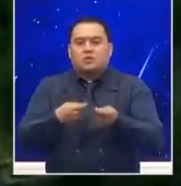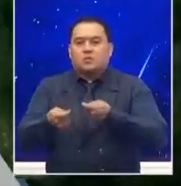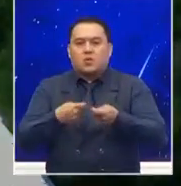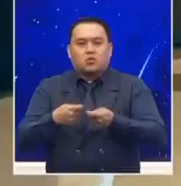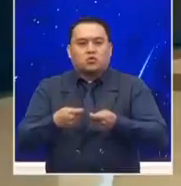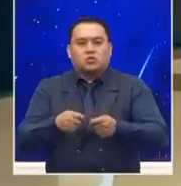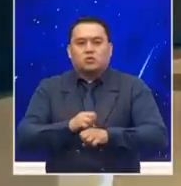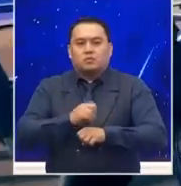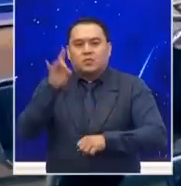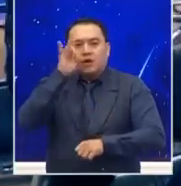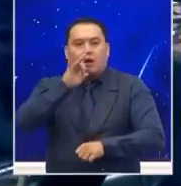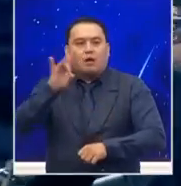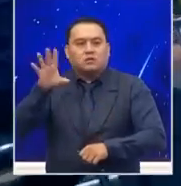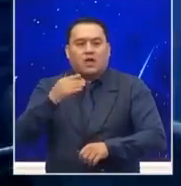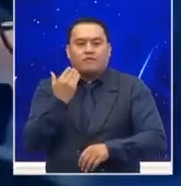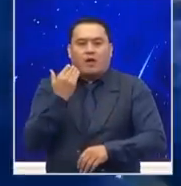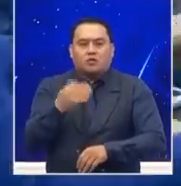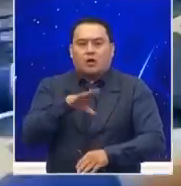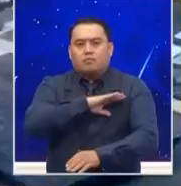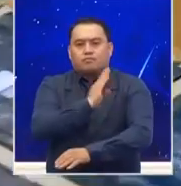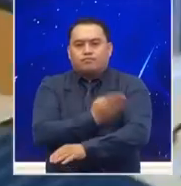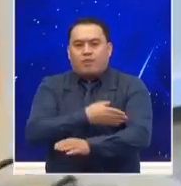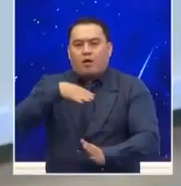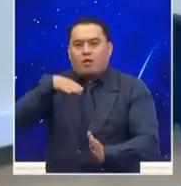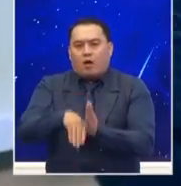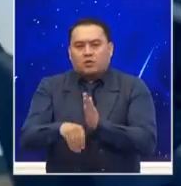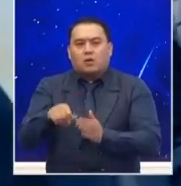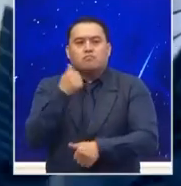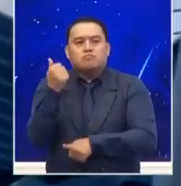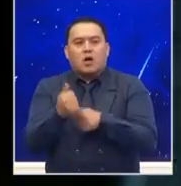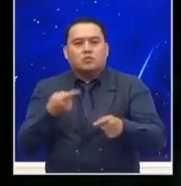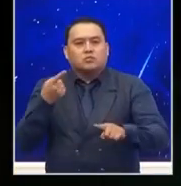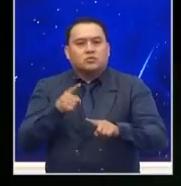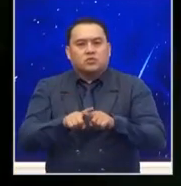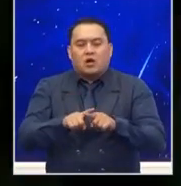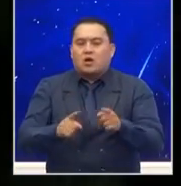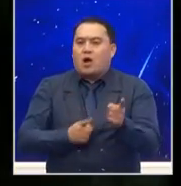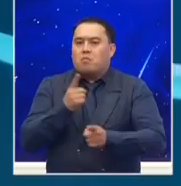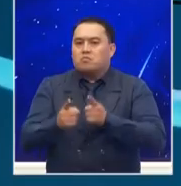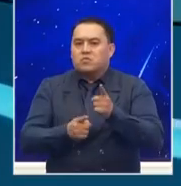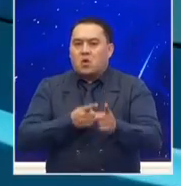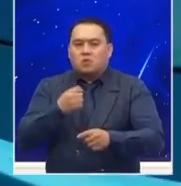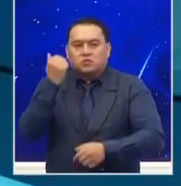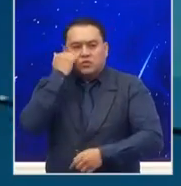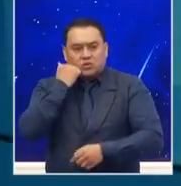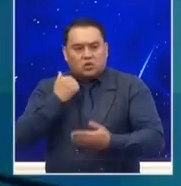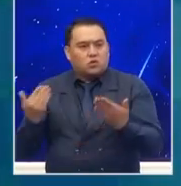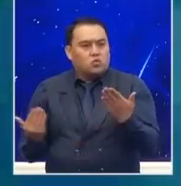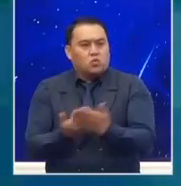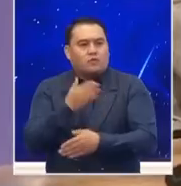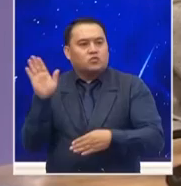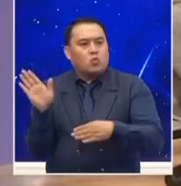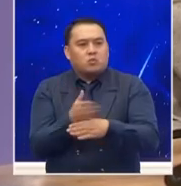жарқыратты. Аймақ айнасына айналдыруға барын салды. Алдымен материалдық, техникалық базасын жаңартып, ескісін бүтіндеп